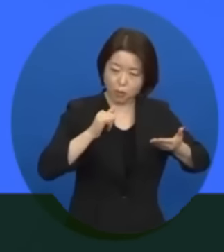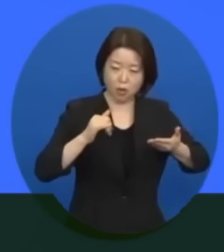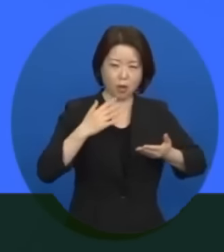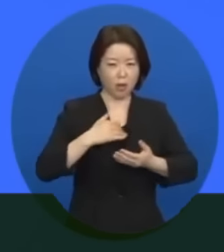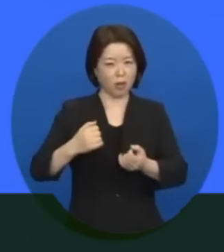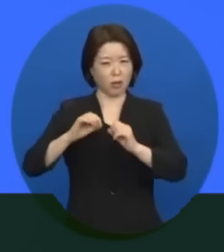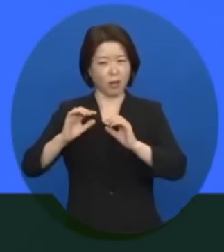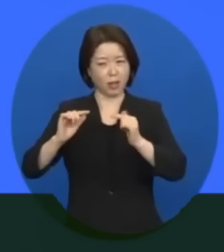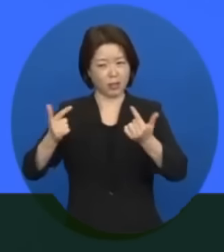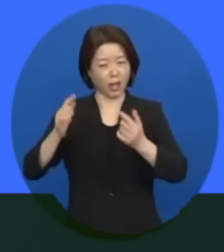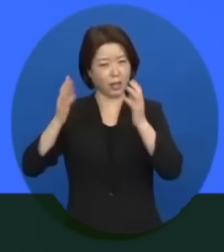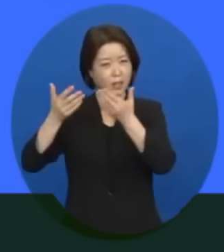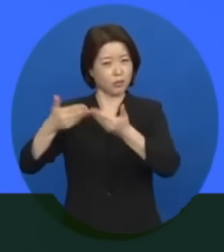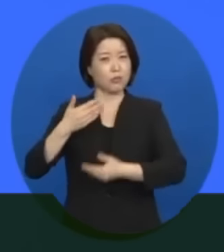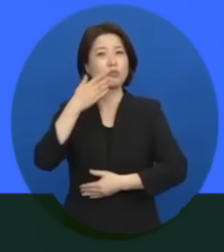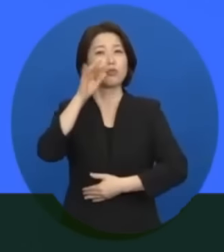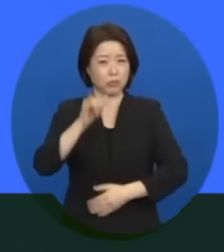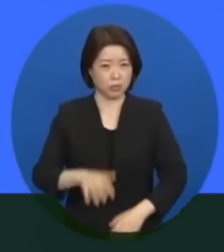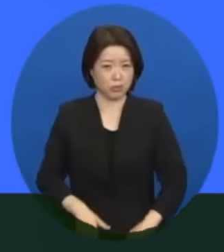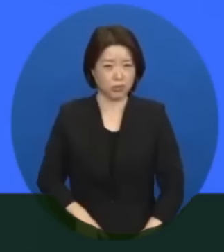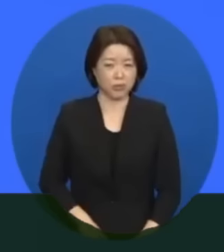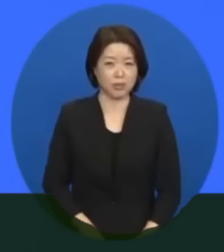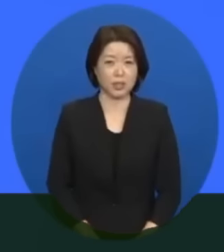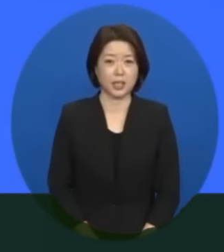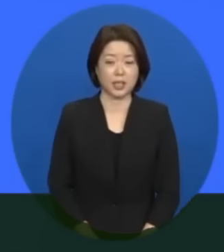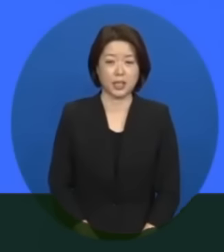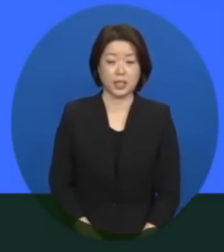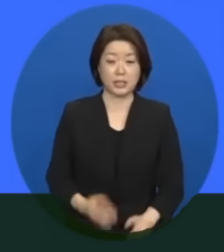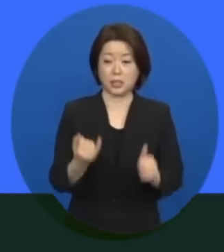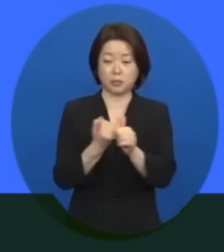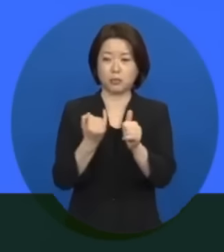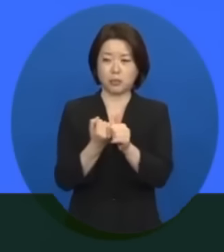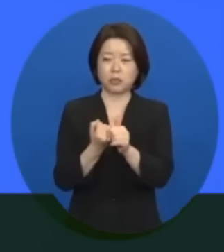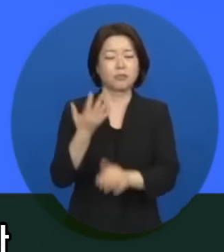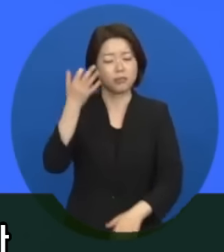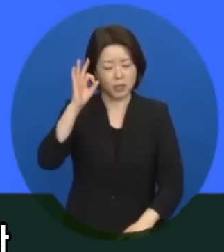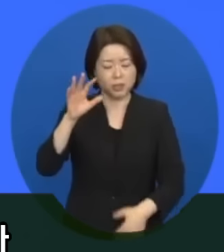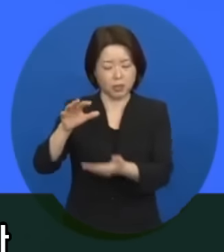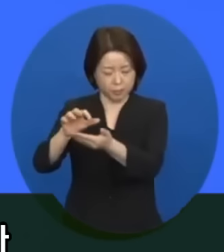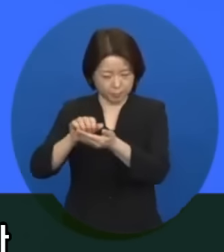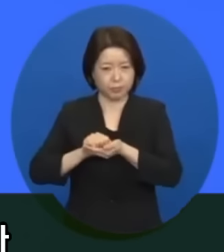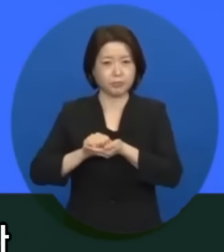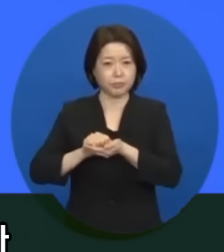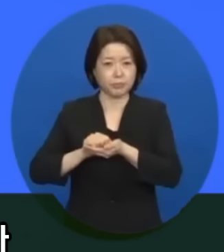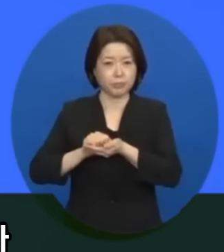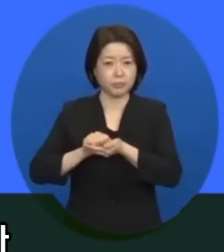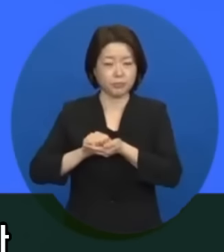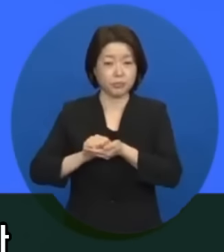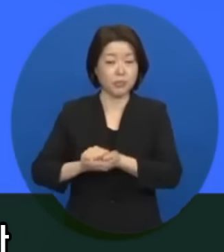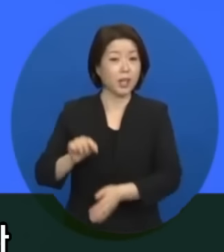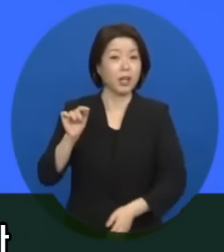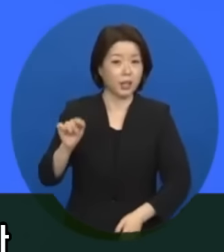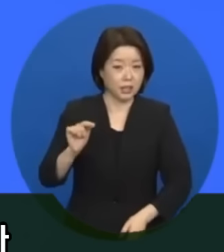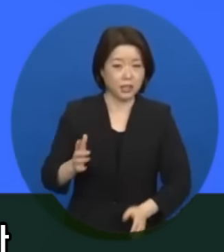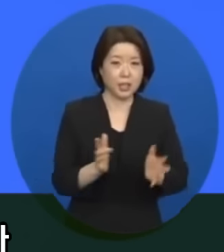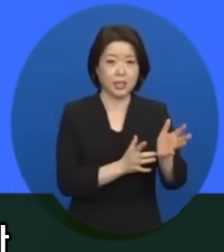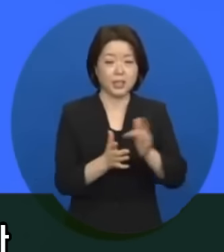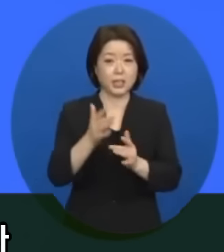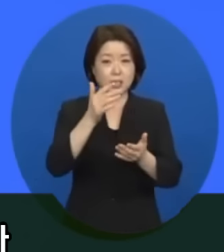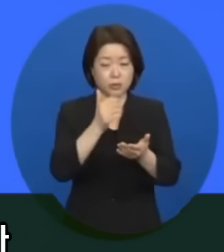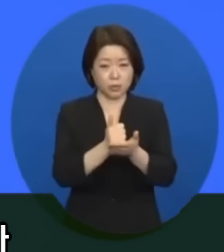있다라고 하는 것을 그들은 받아들이게 는 거 여러분 이것이 예수는